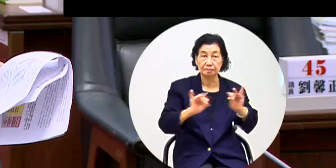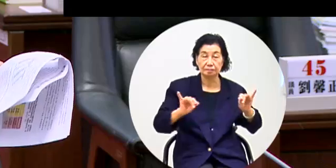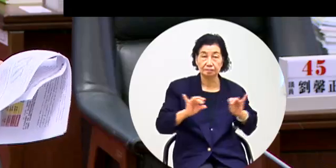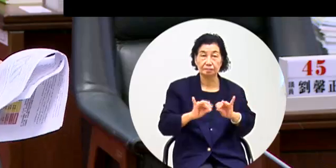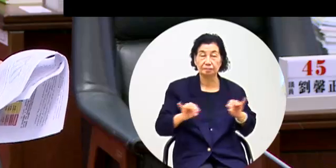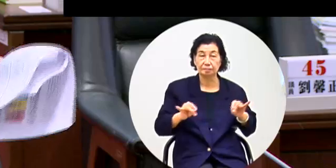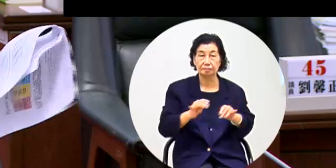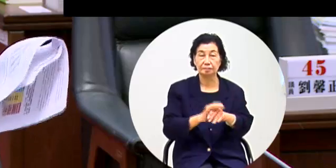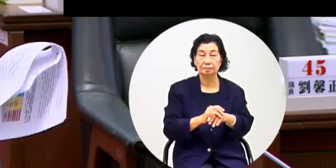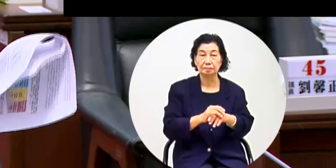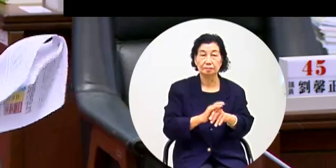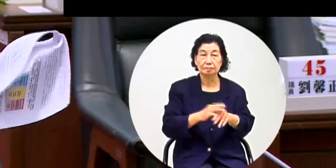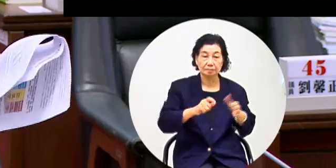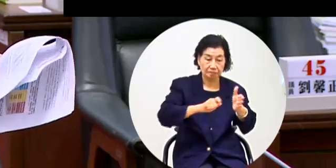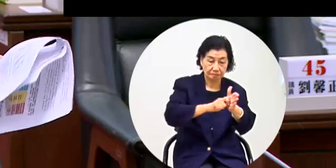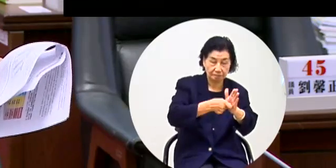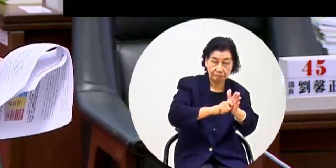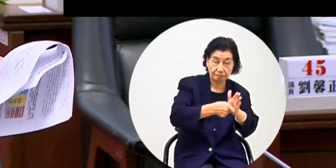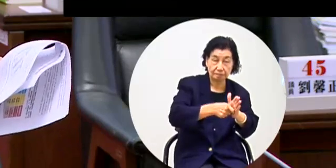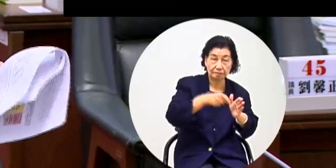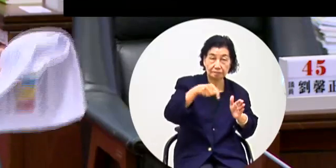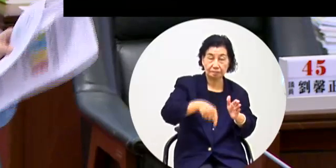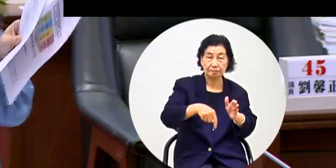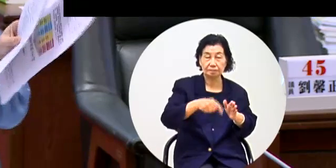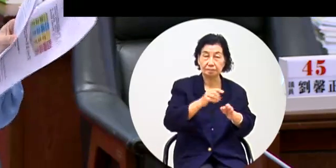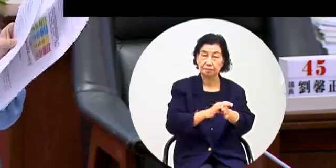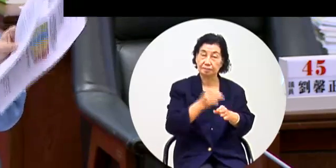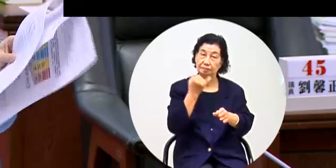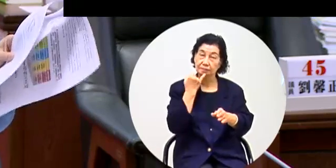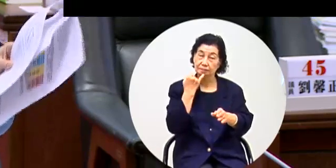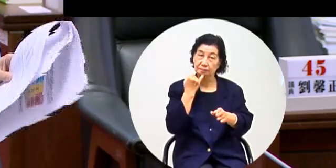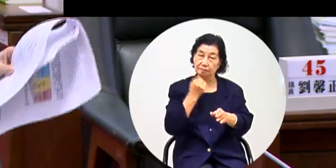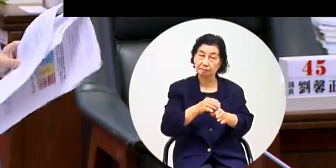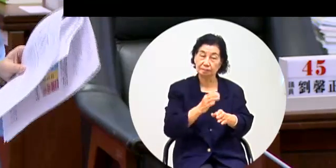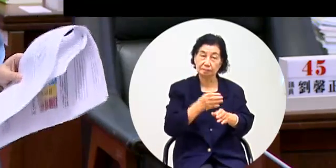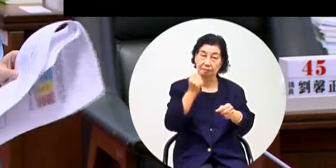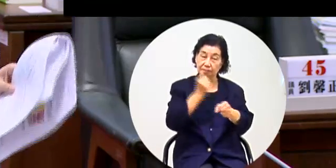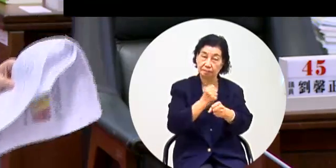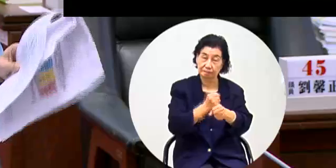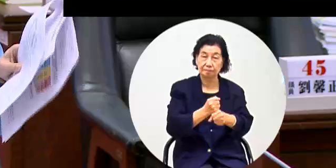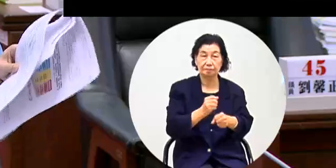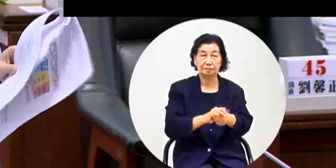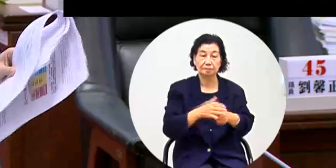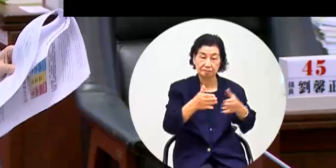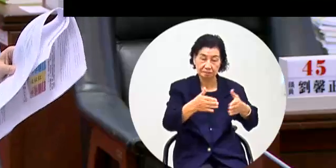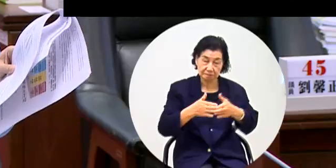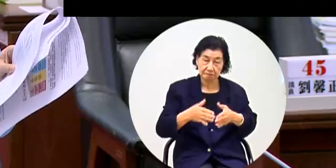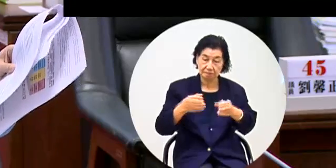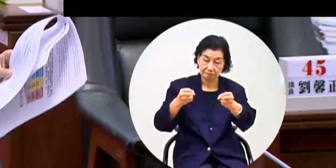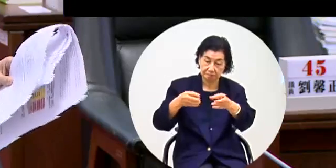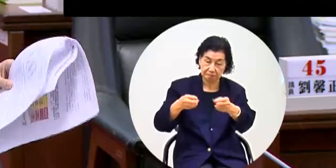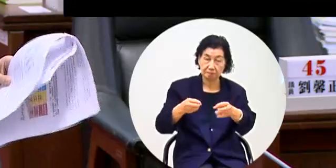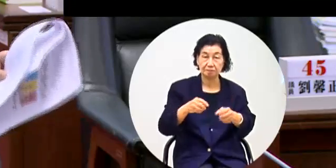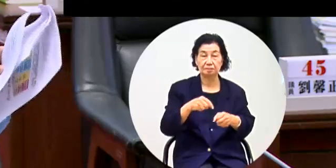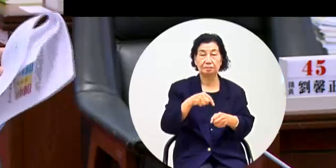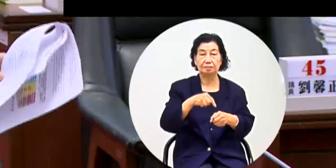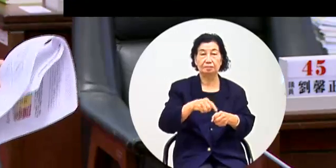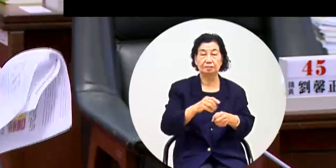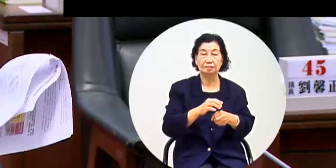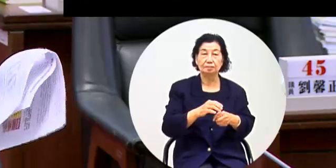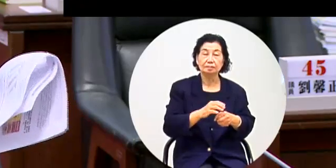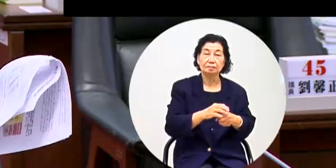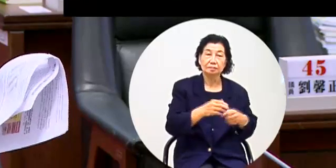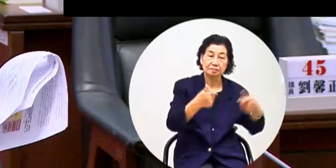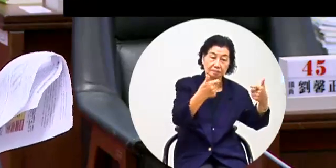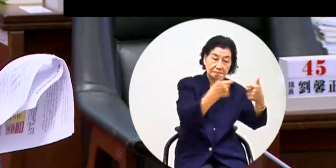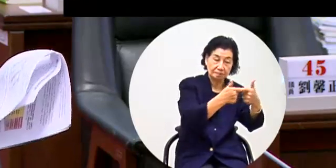存？这个都必须要经过讨论啊。哪一些地方适合农地，它也必须旁边有农田那个水利这个灌溉